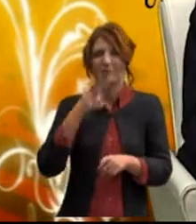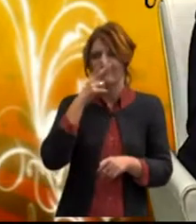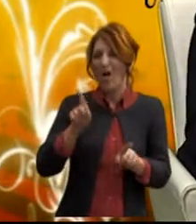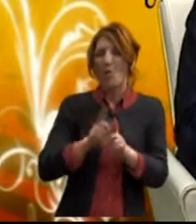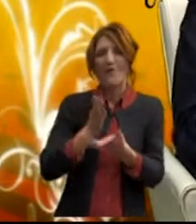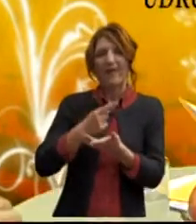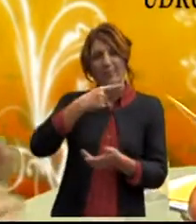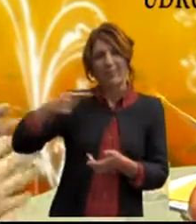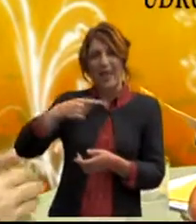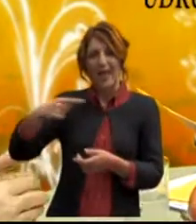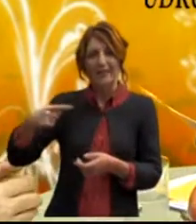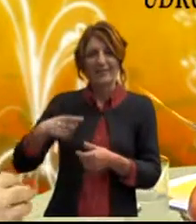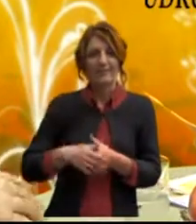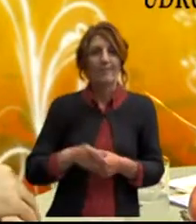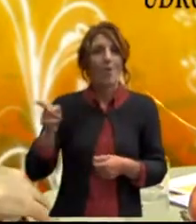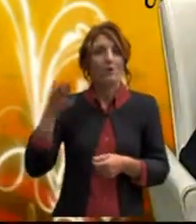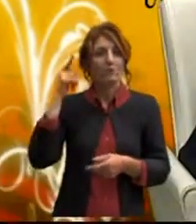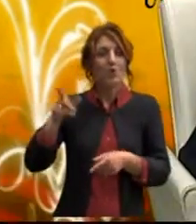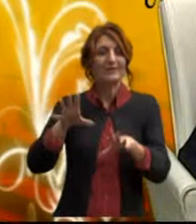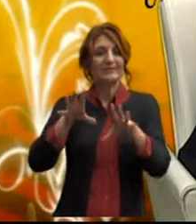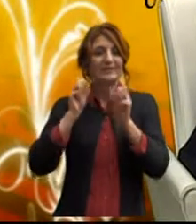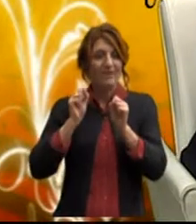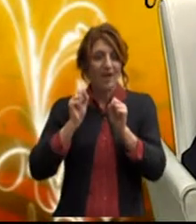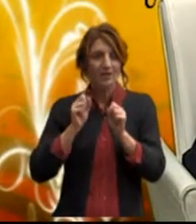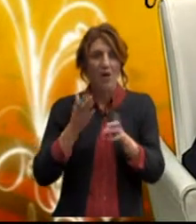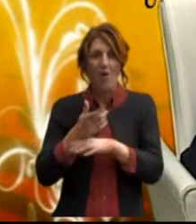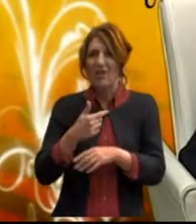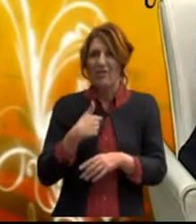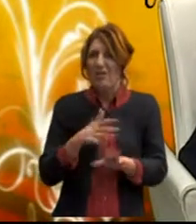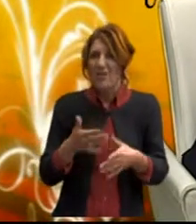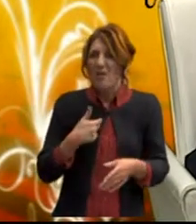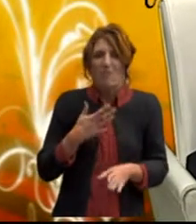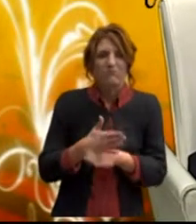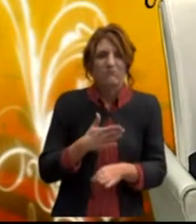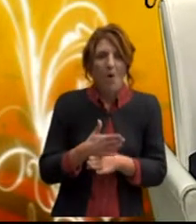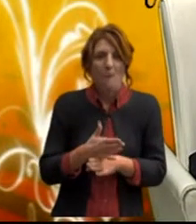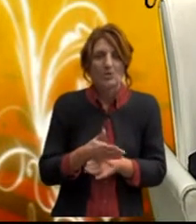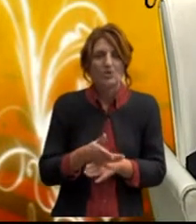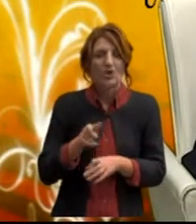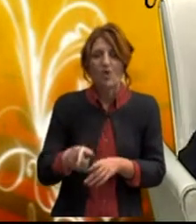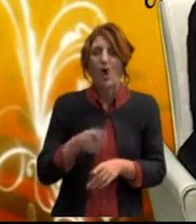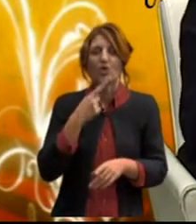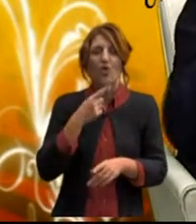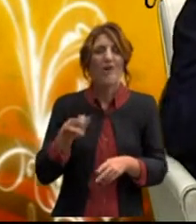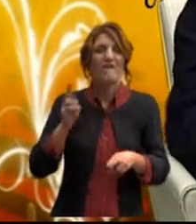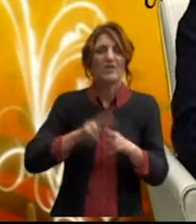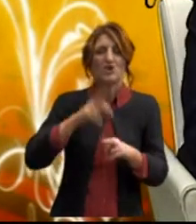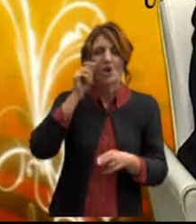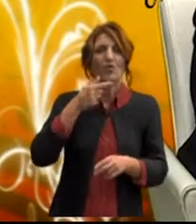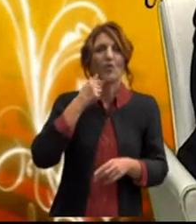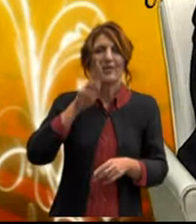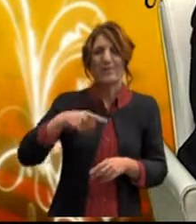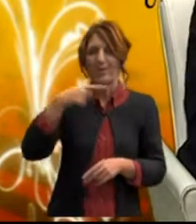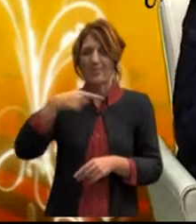dakle, je shvatio da naučena bespomoćnost i depresija idu sa pesimizmom. I onda on došao na